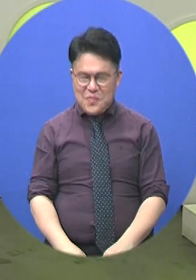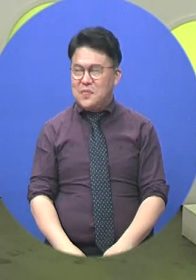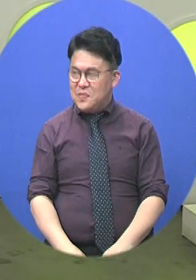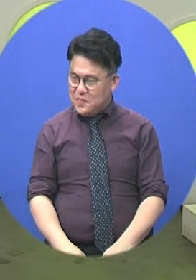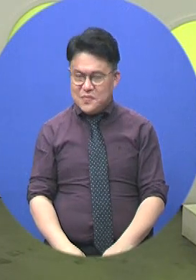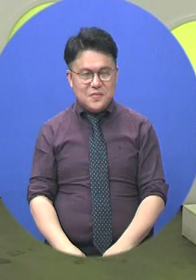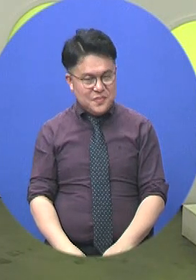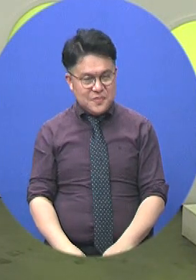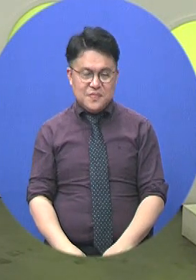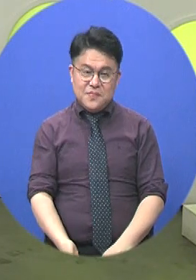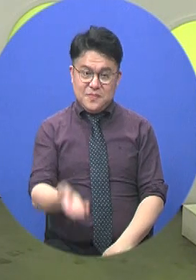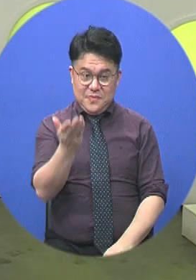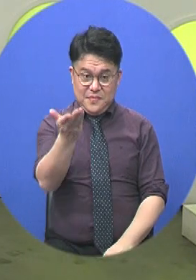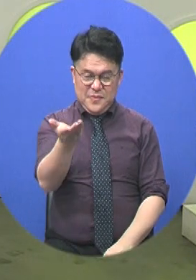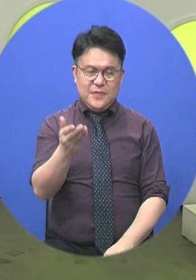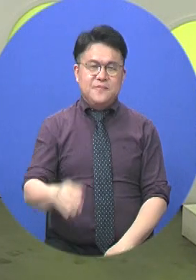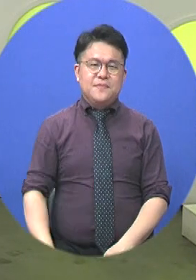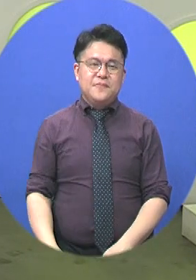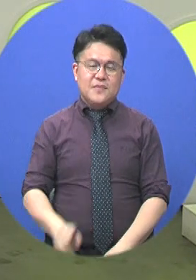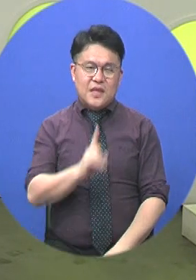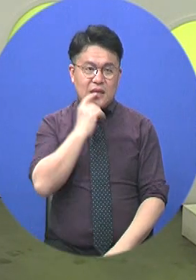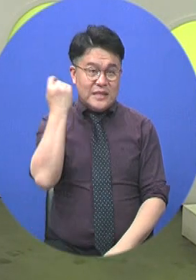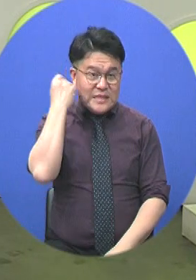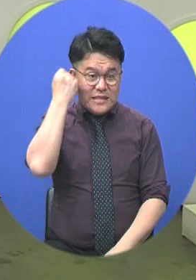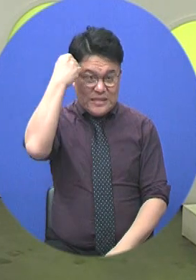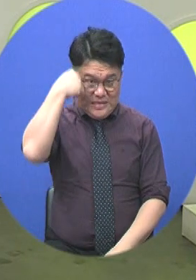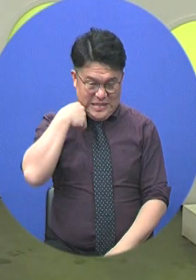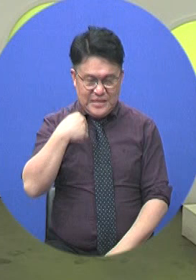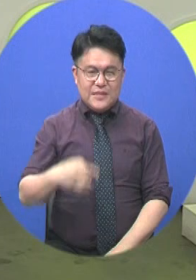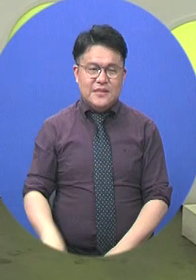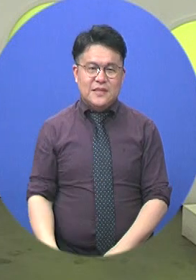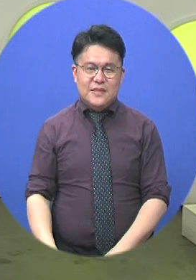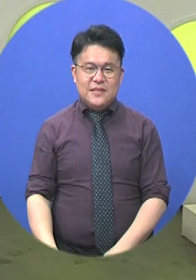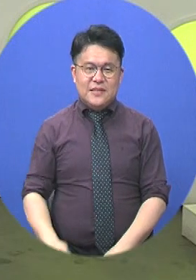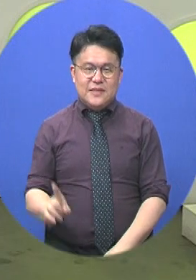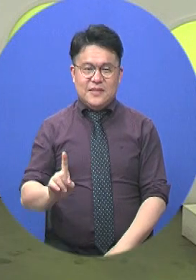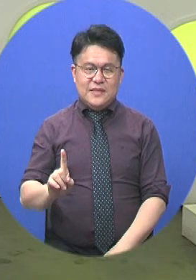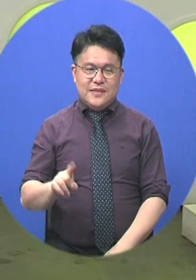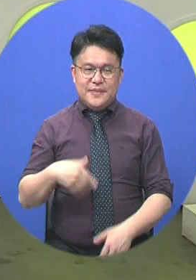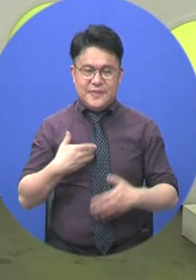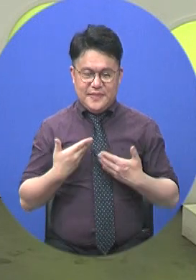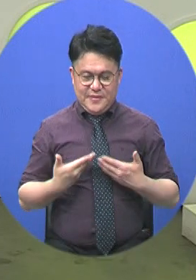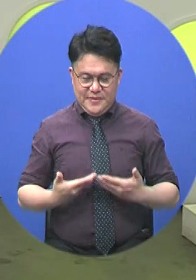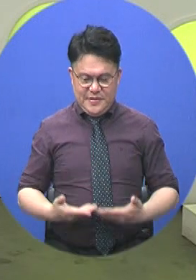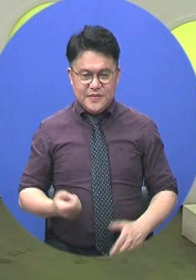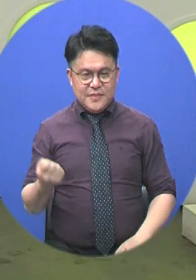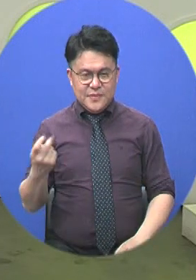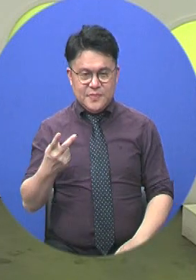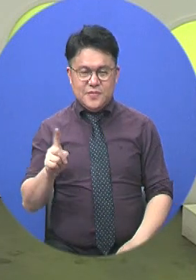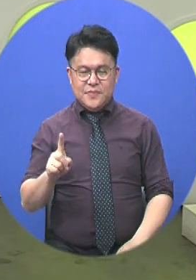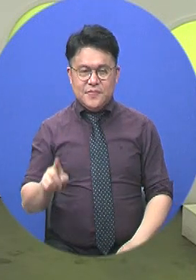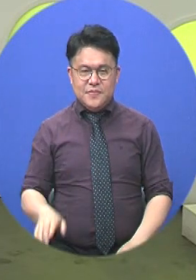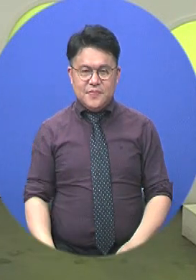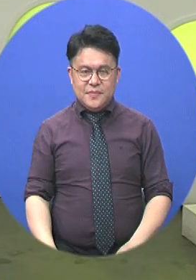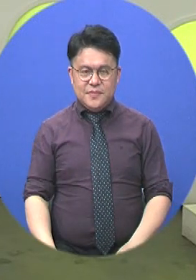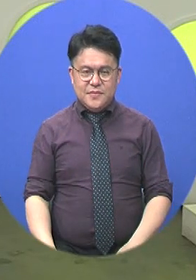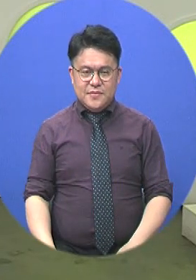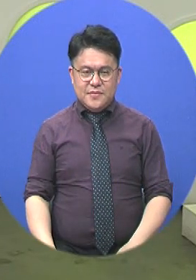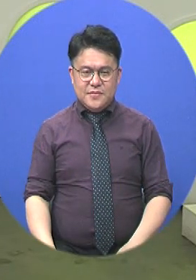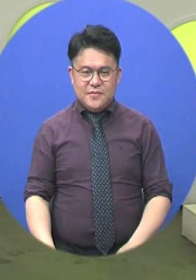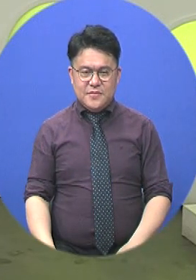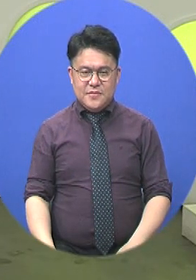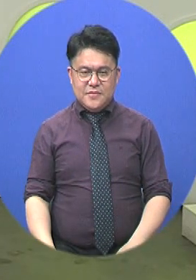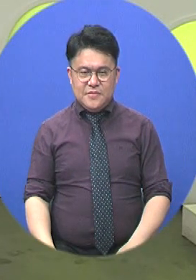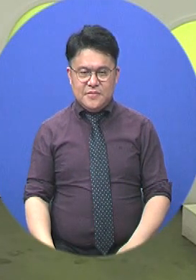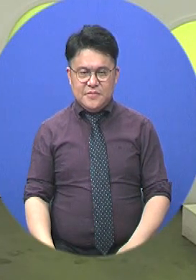아니, 너무 우리 감사하네요. 박경호 네. 선생님 목소리를 들어보니까 굉장히 차분하면서도 네. 아주